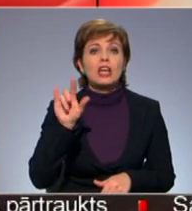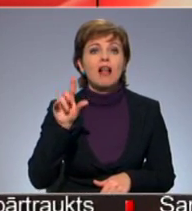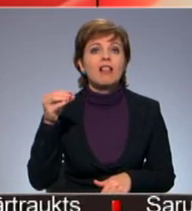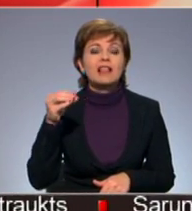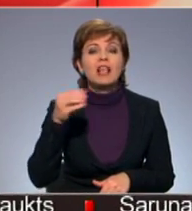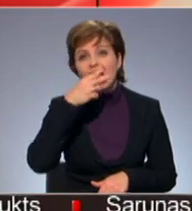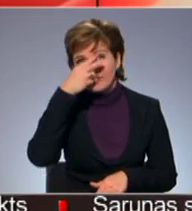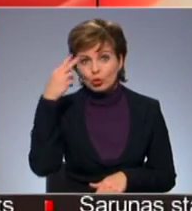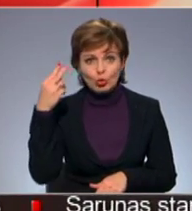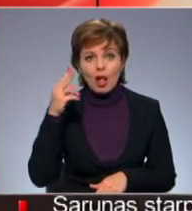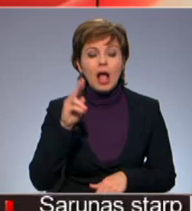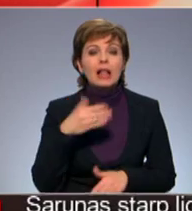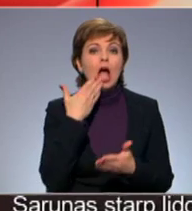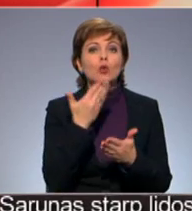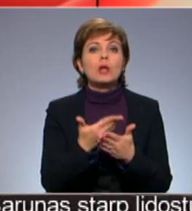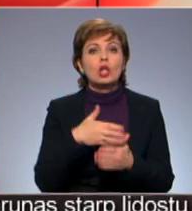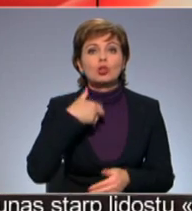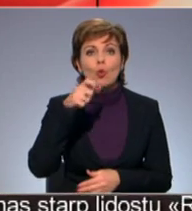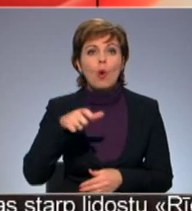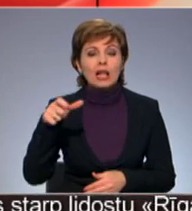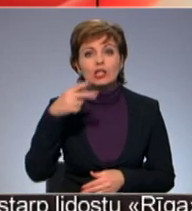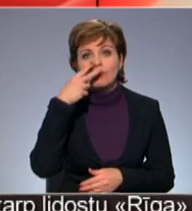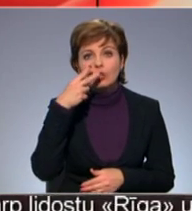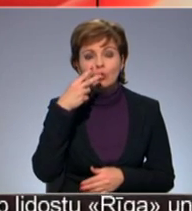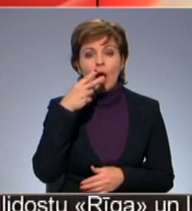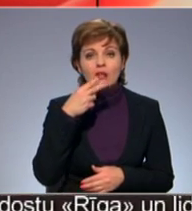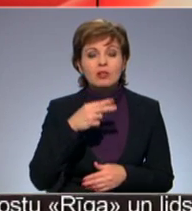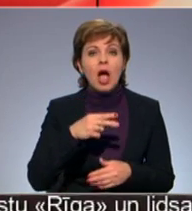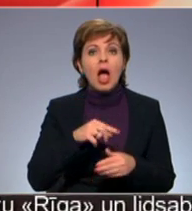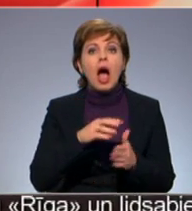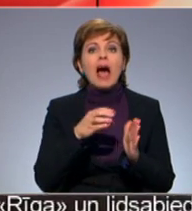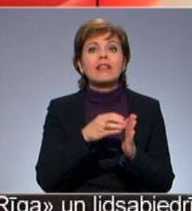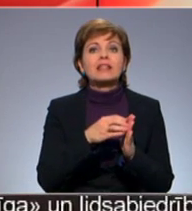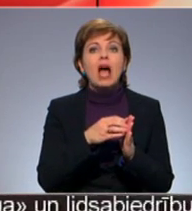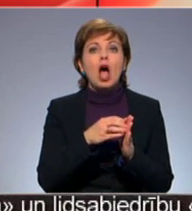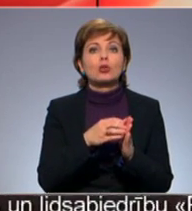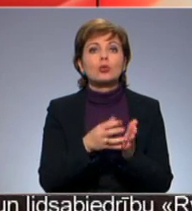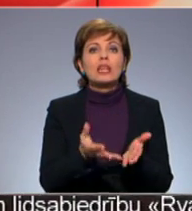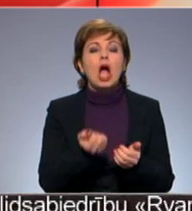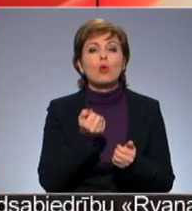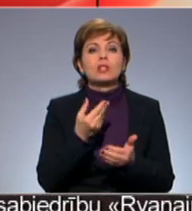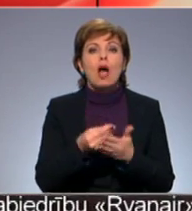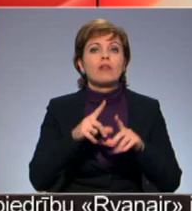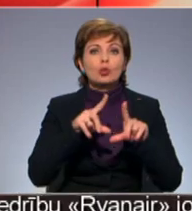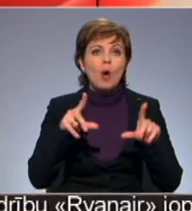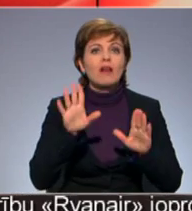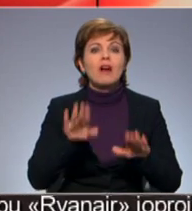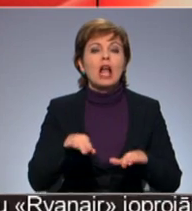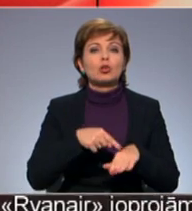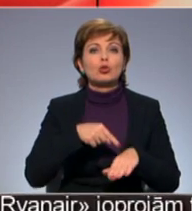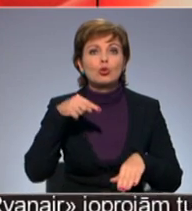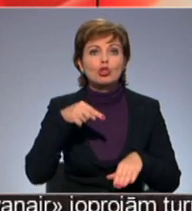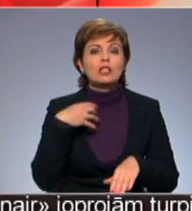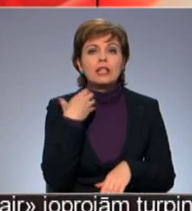Lai rosinātu skolēns vidusskolas attestātu tomēr iegūt savā skolā un varētu justies droši par nepieciešamo skolēnu skaitu, skola nolēmus izvēlēties